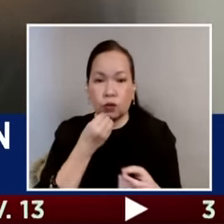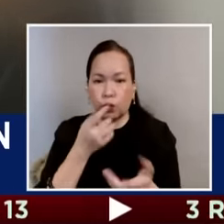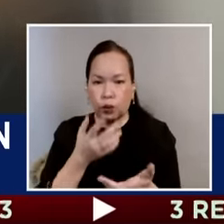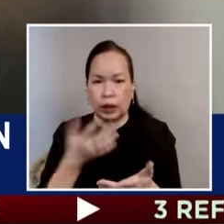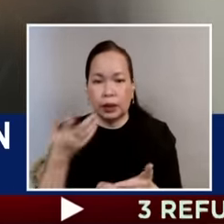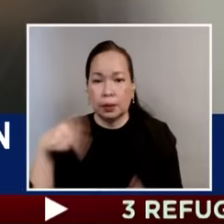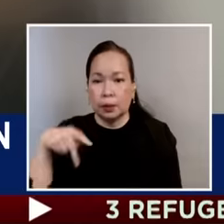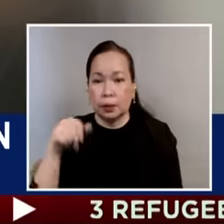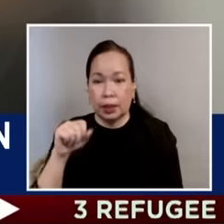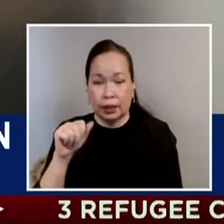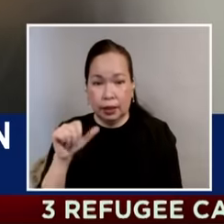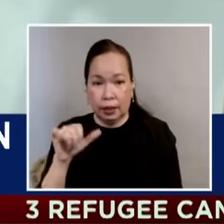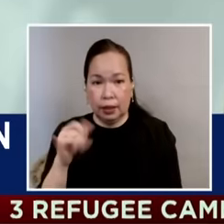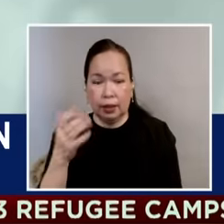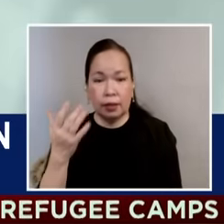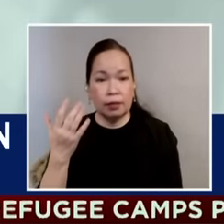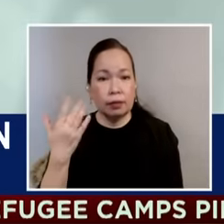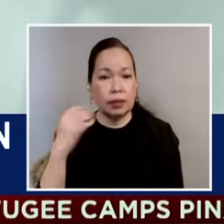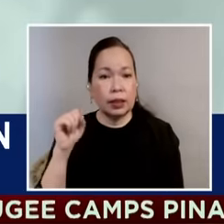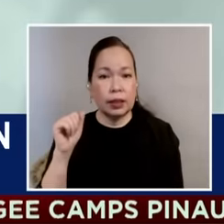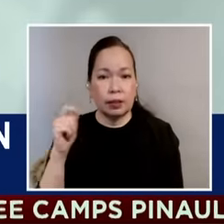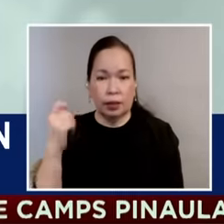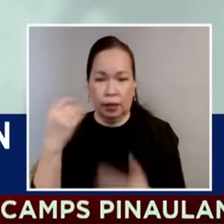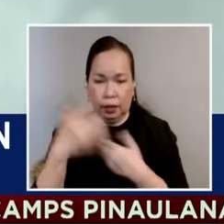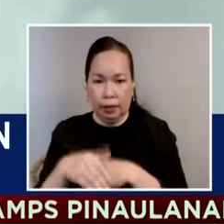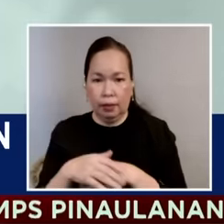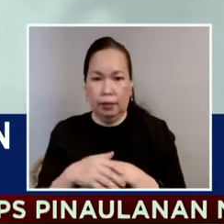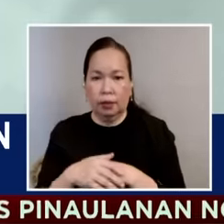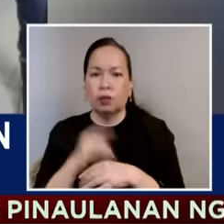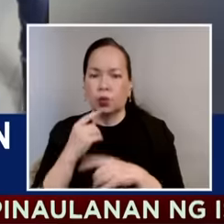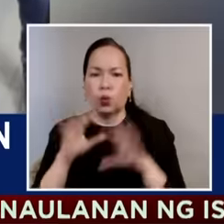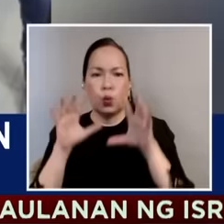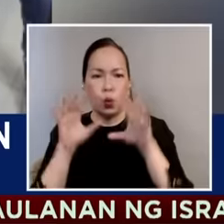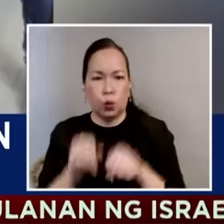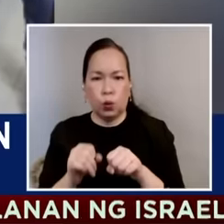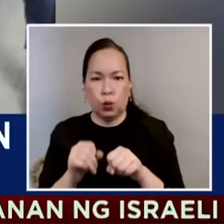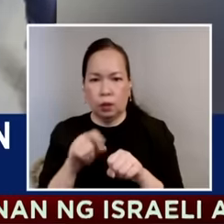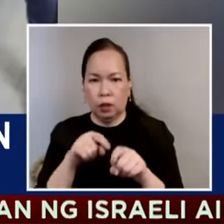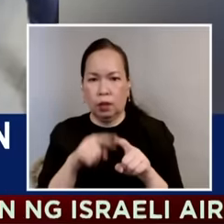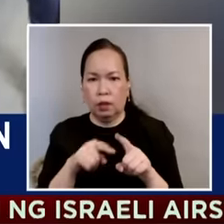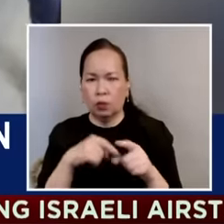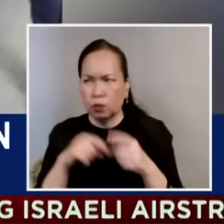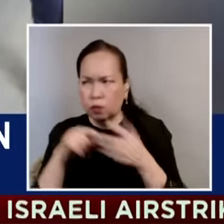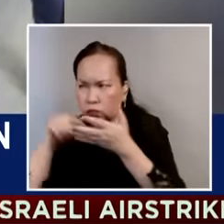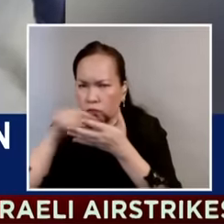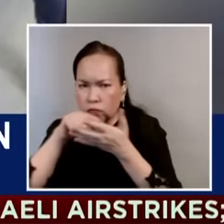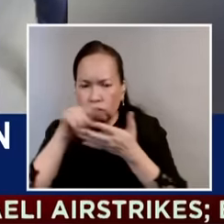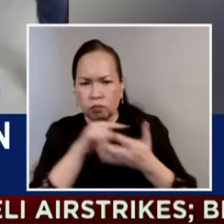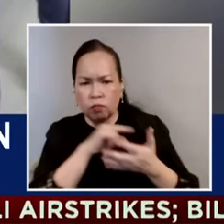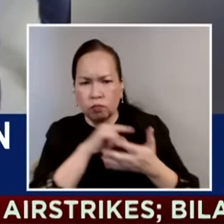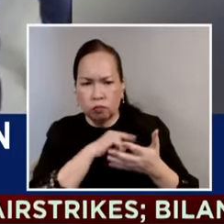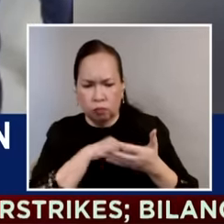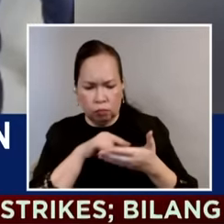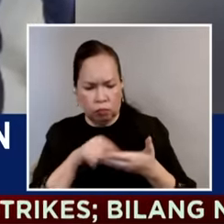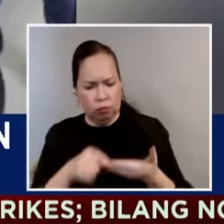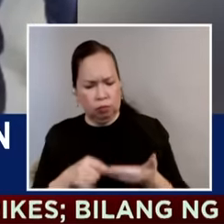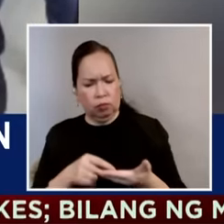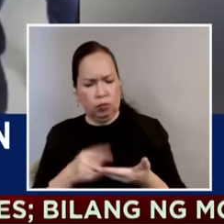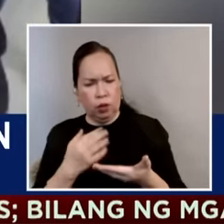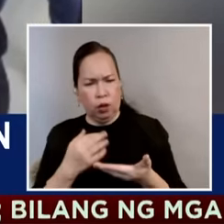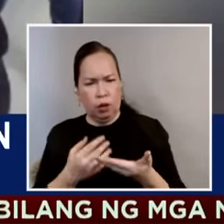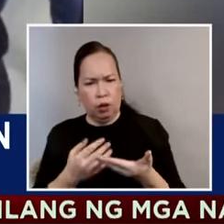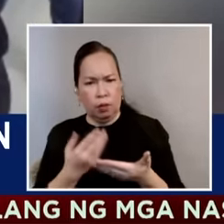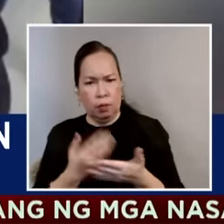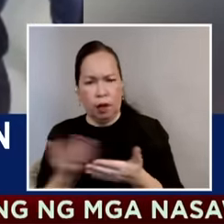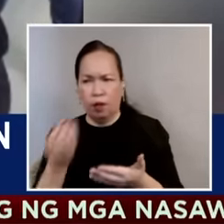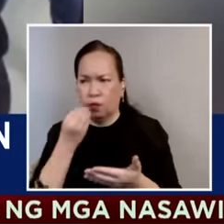City nitong Sabado ng gabi. Nasa kote ang lalaki habang nag-iinspeksyon ng gwardiya na nagduda kung bakit bumili pa siya ng